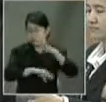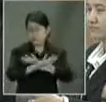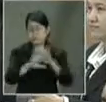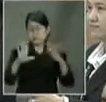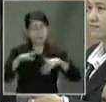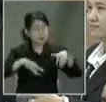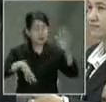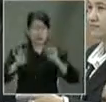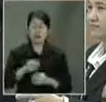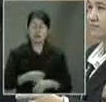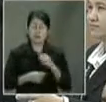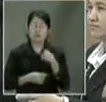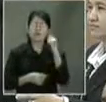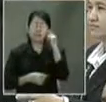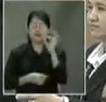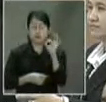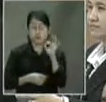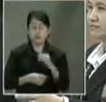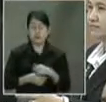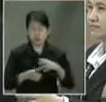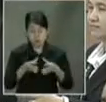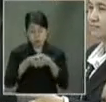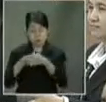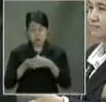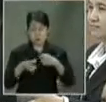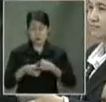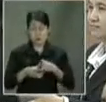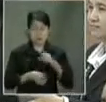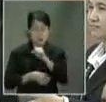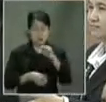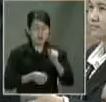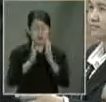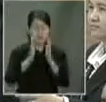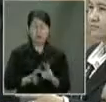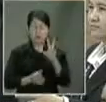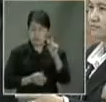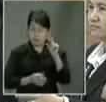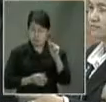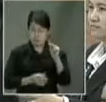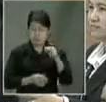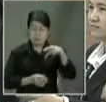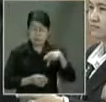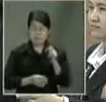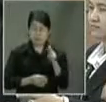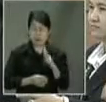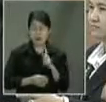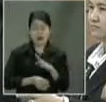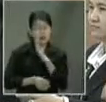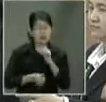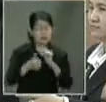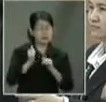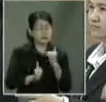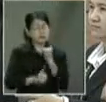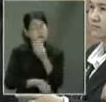คนที่เป็นส.ส.พรรคเพื่อไทยแกล้งไปยืนดูว่าทหารจะทำอย่างไร